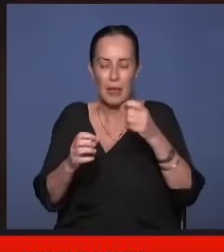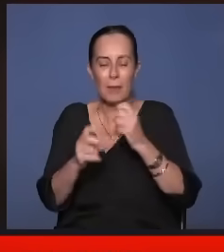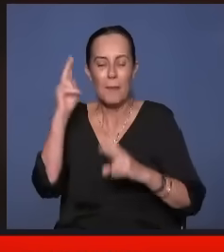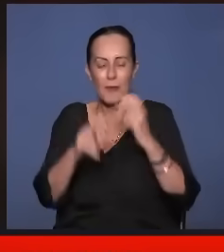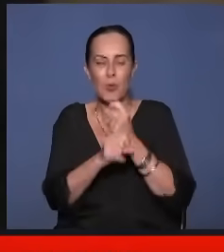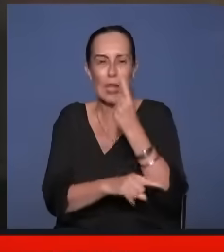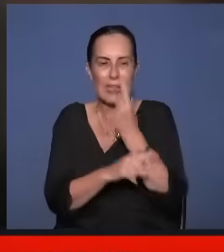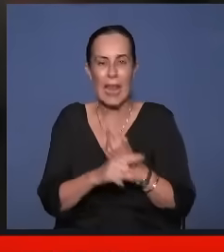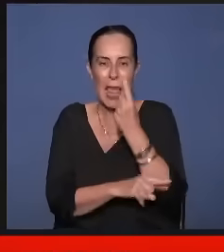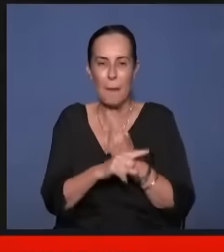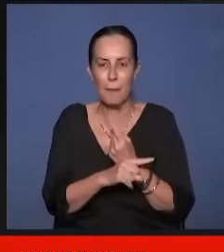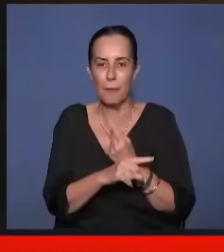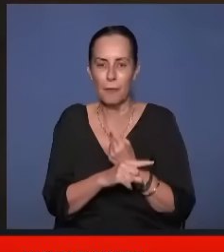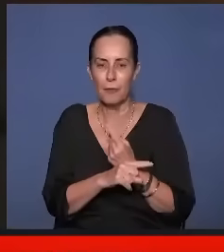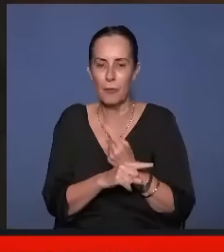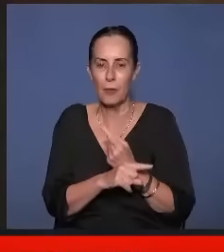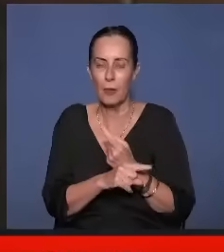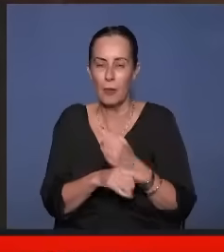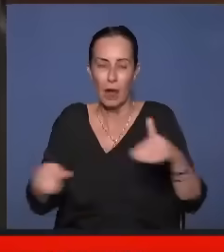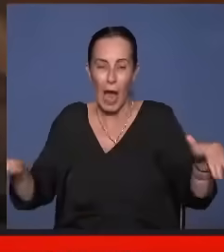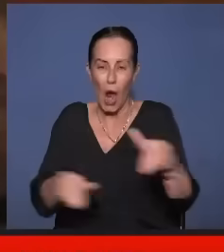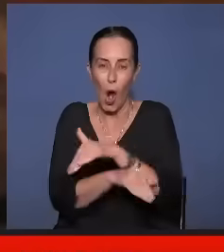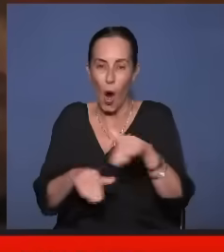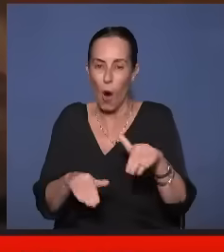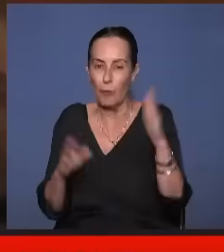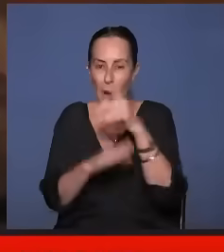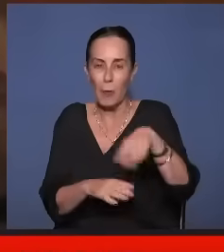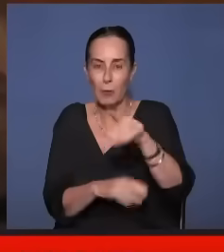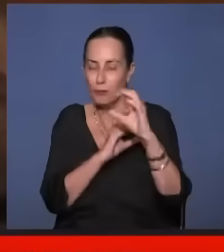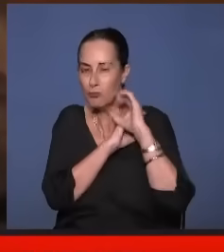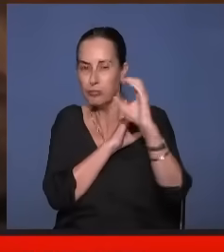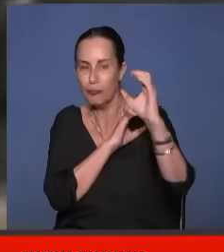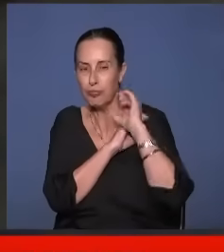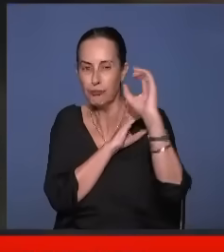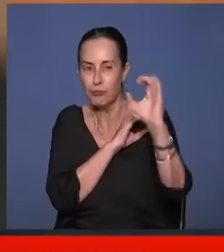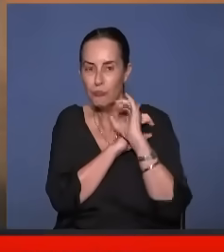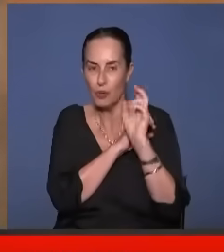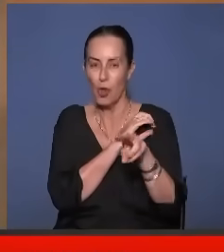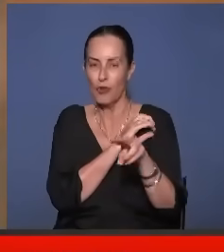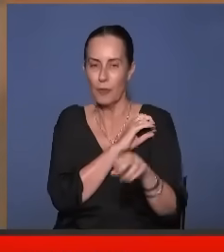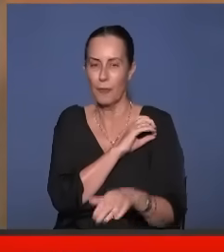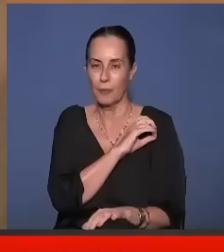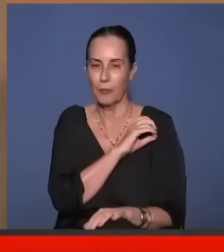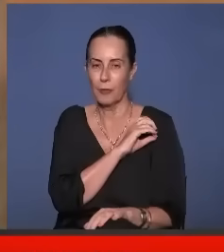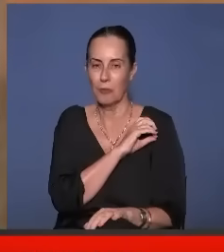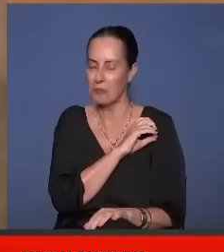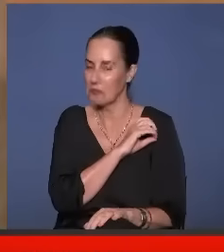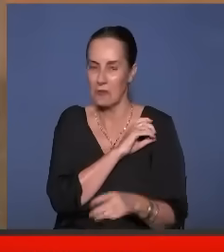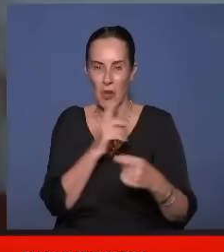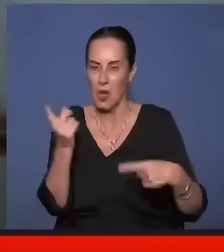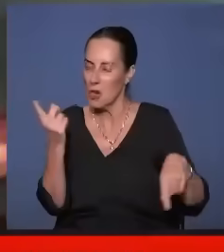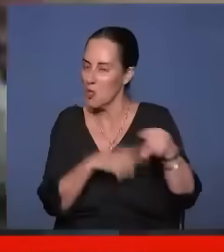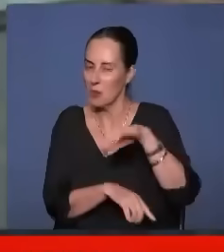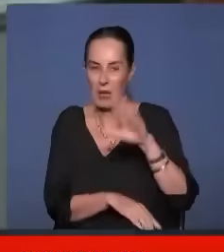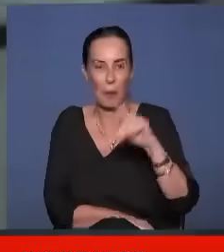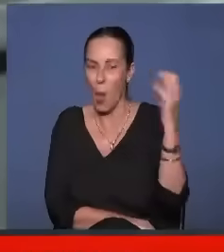טילי קסאם, מריצה על רחובות השכונה פעילי טרור חמושים ברובים ומטולי רימונים. שום דבר מן הפעילות הזו, גם